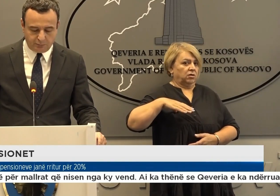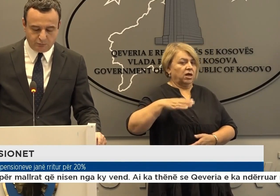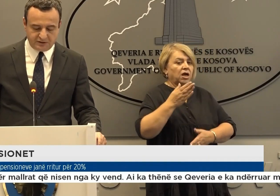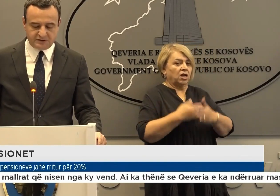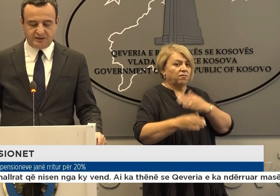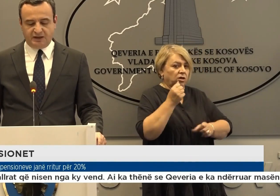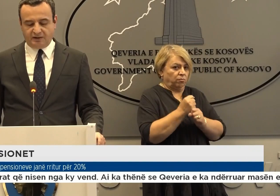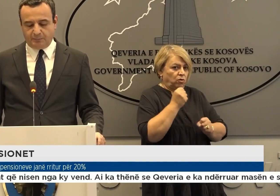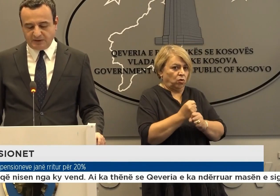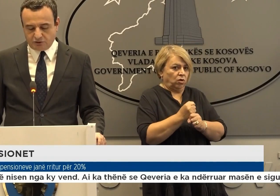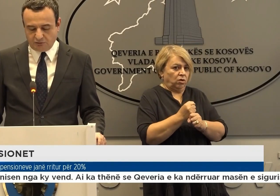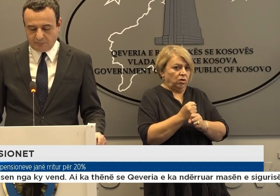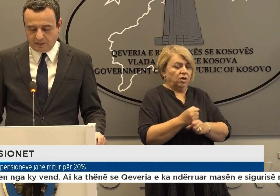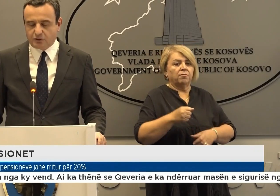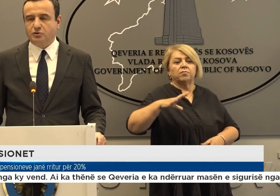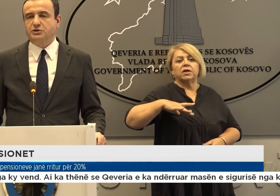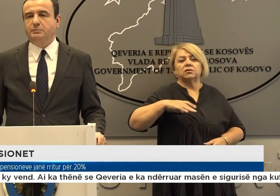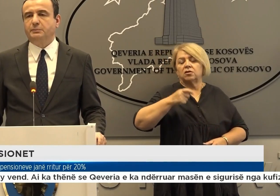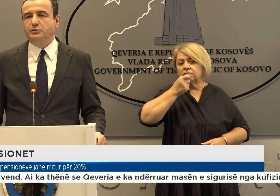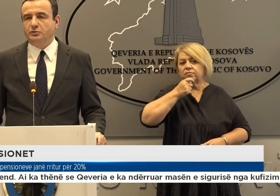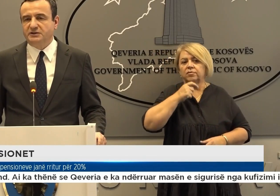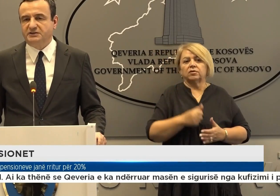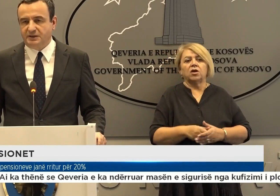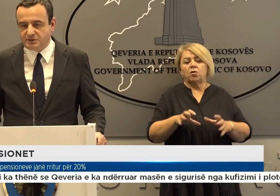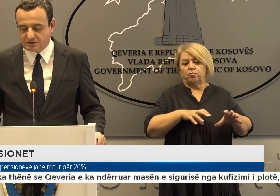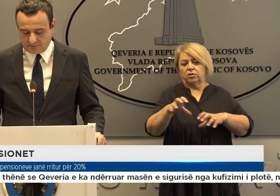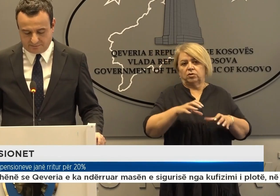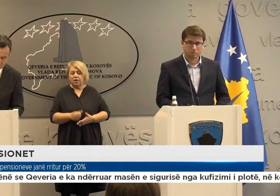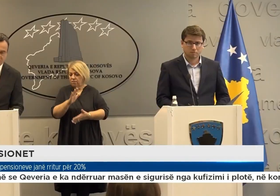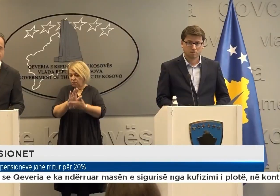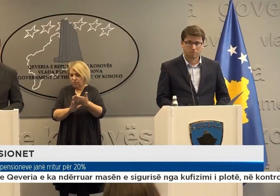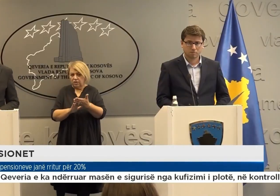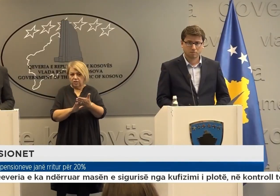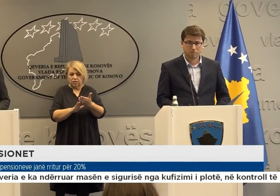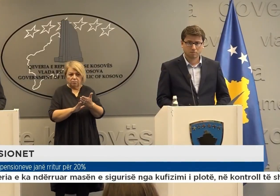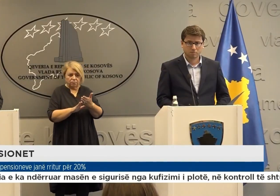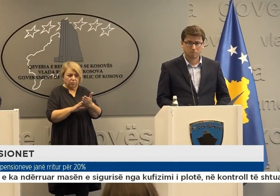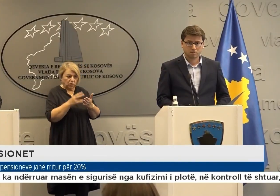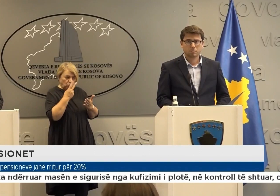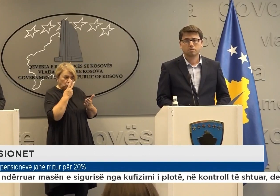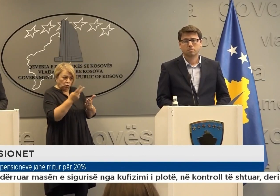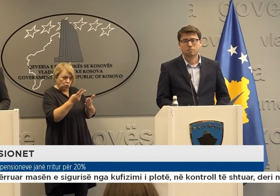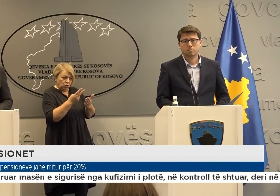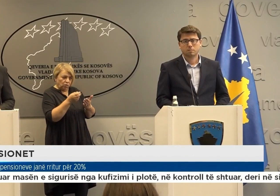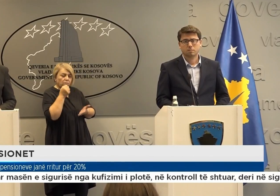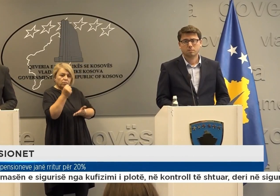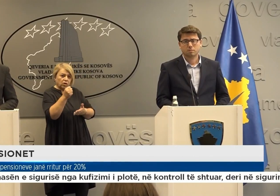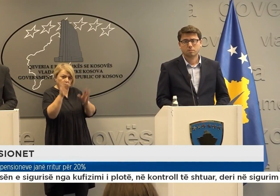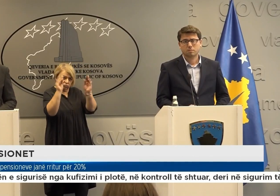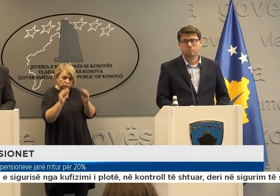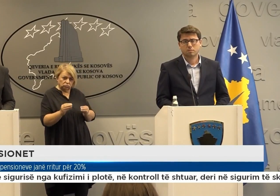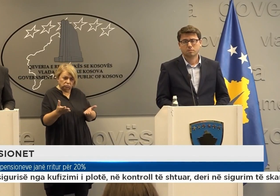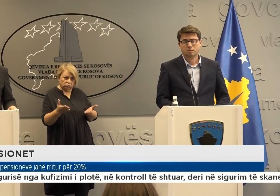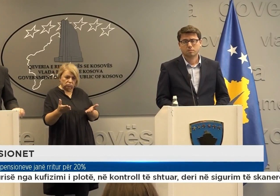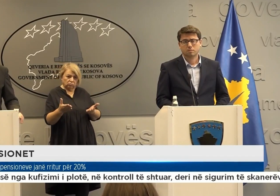invalidor i punës dhe pensioni parakoshëm për punëtorët e Trepqes. Kryeministri ka treguar se rritje pensionesh do të